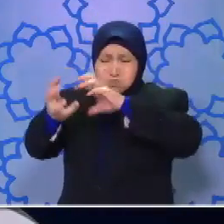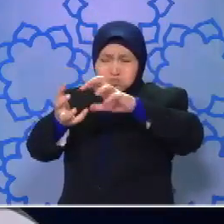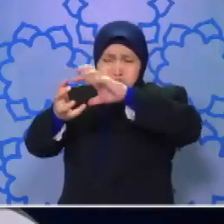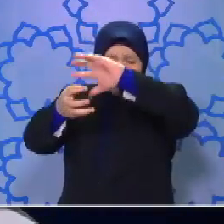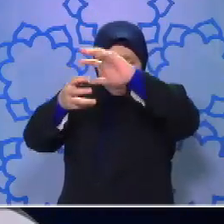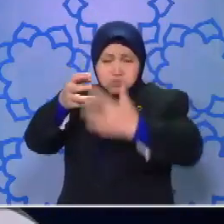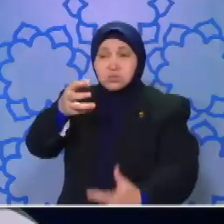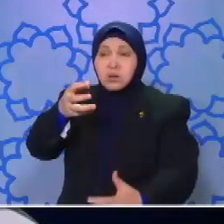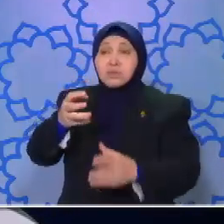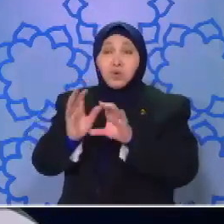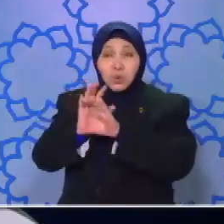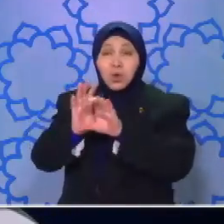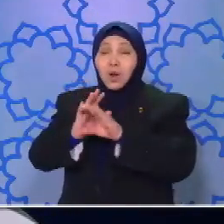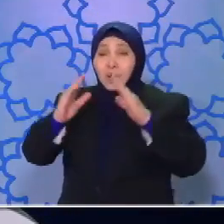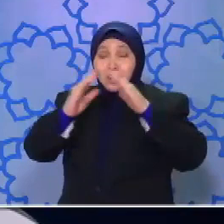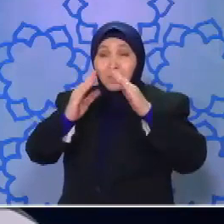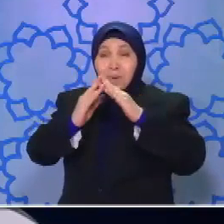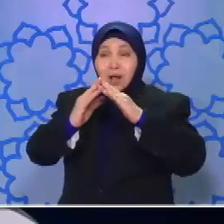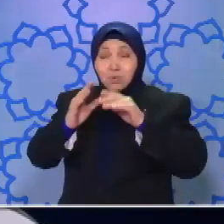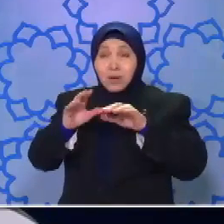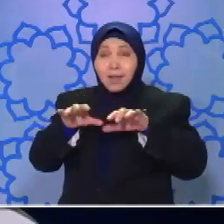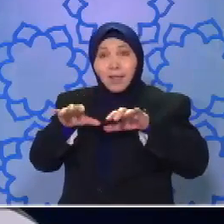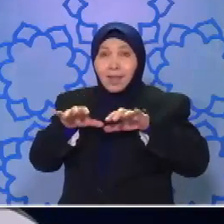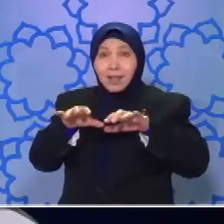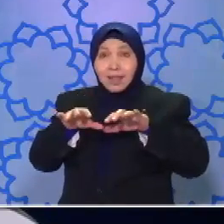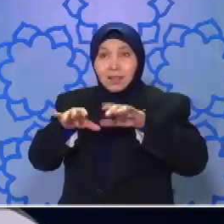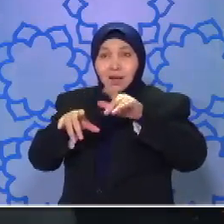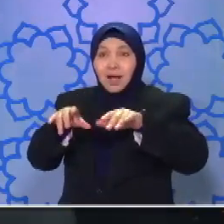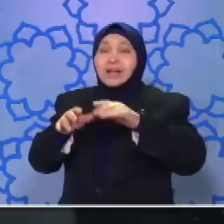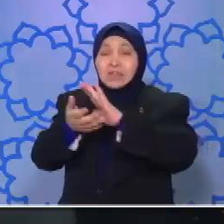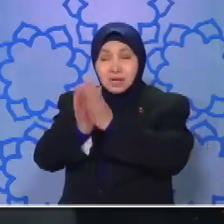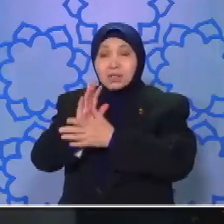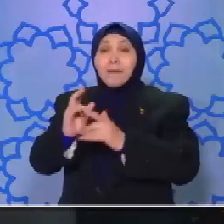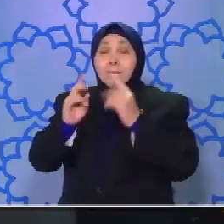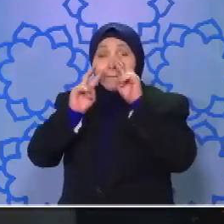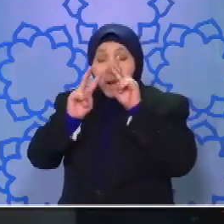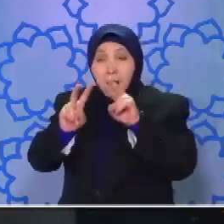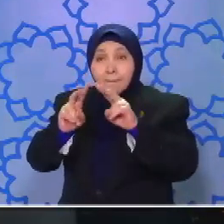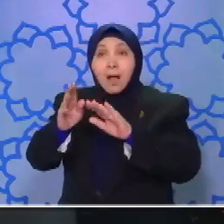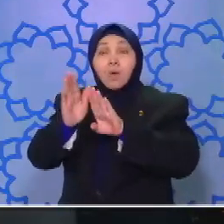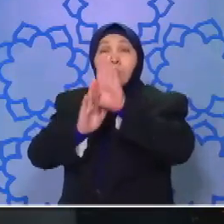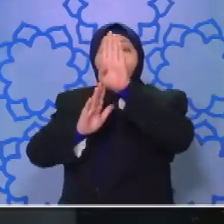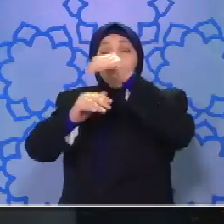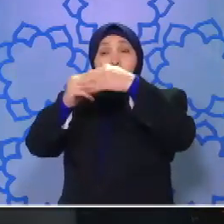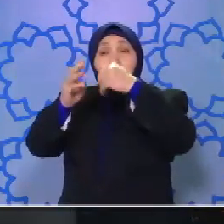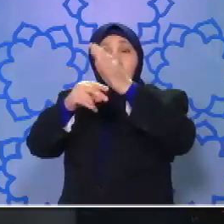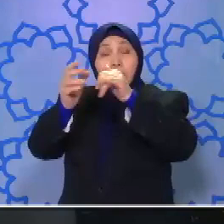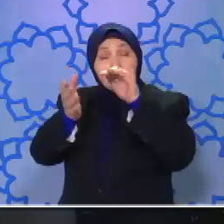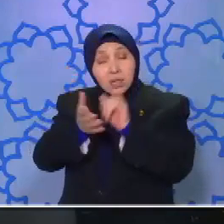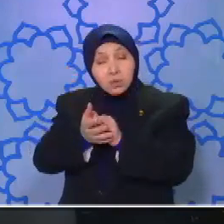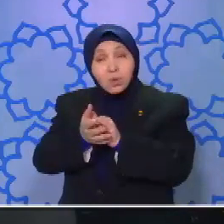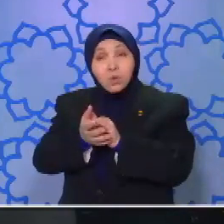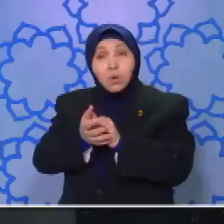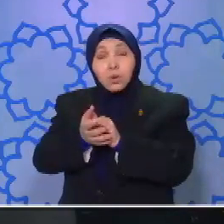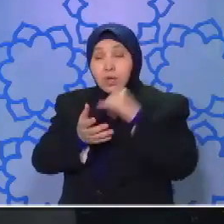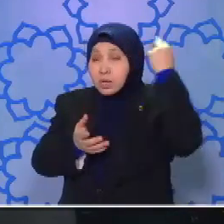kalau kita naik rumah tu dia dah grok dekat nak runtuh dah. Dan bila jumpa sahaja bangunan tersebut, Nabi Khidir buat apa?